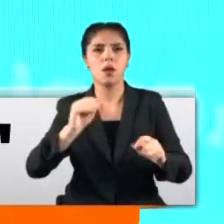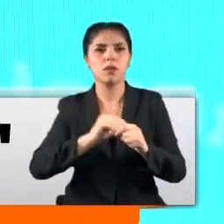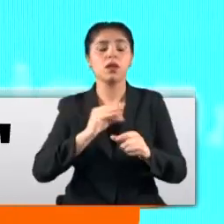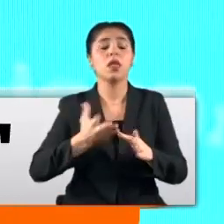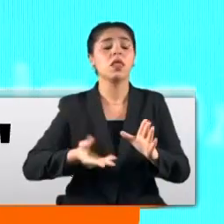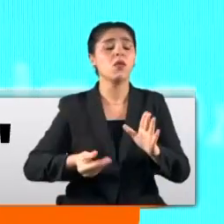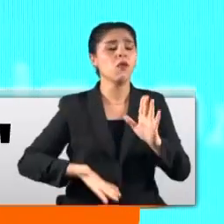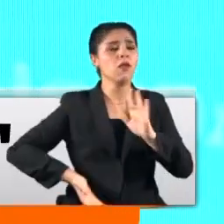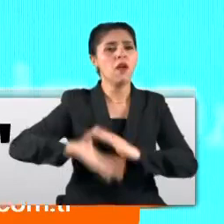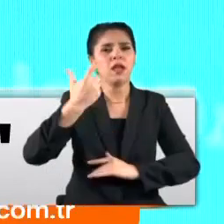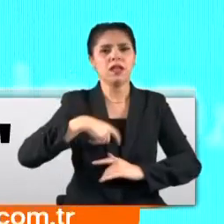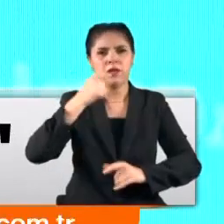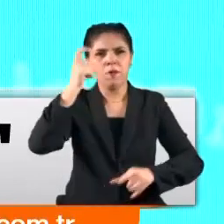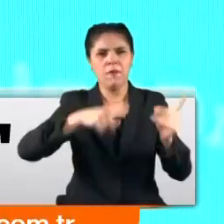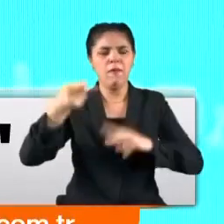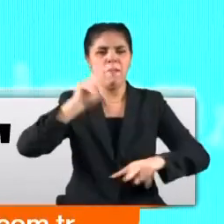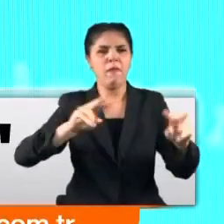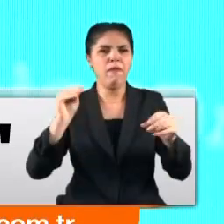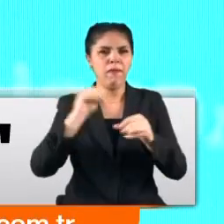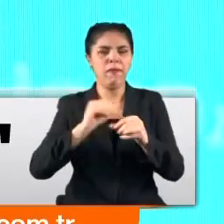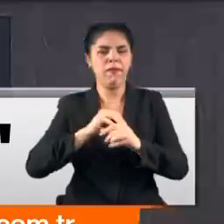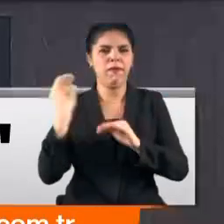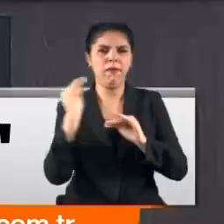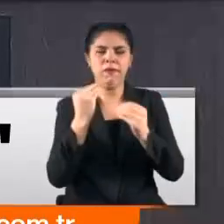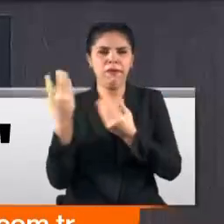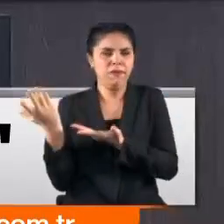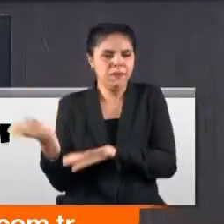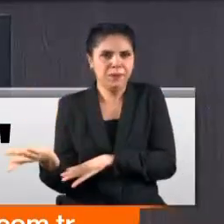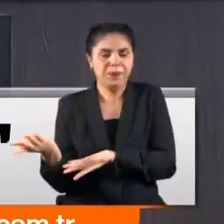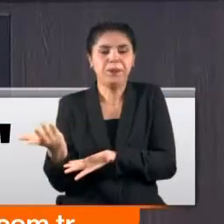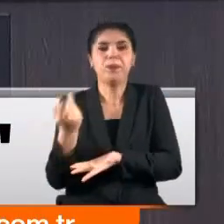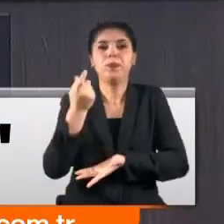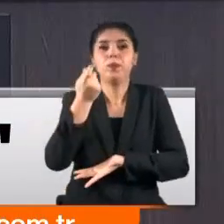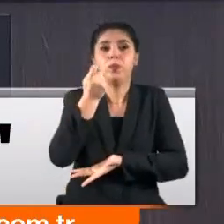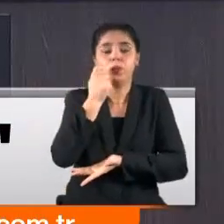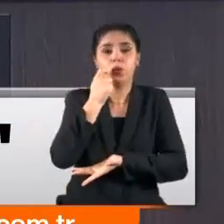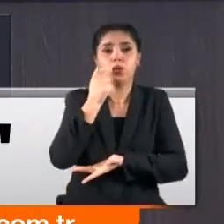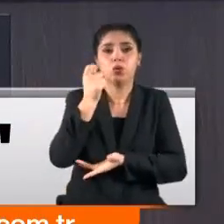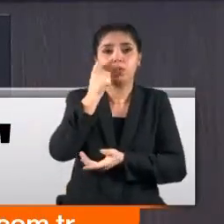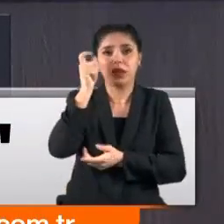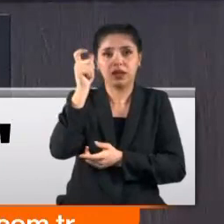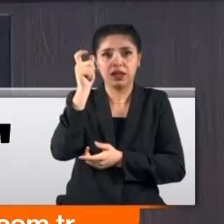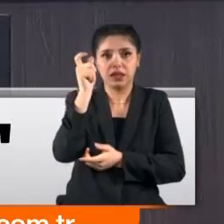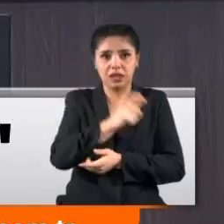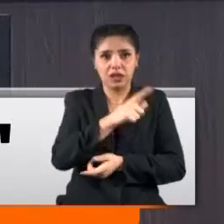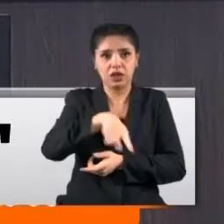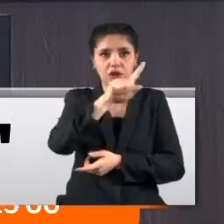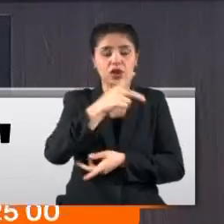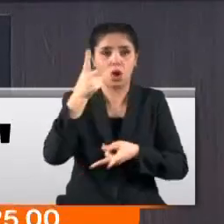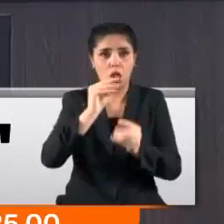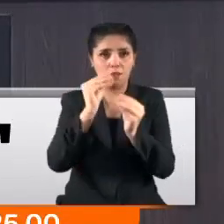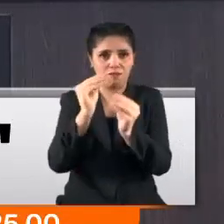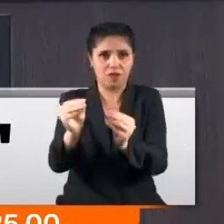kanı dökmesi için şartsız destek veriyor fail Müslüman olunca Ortalığı ayağa kaldıranların